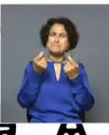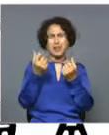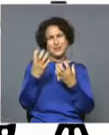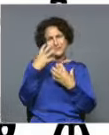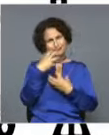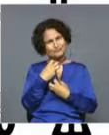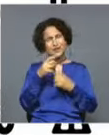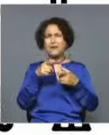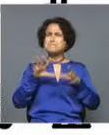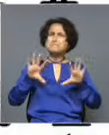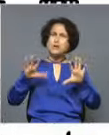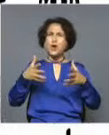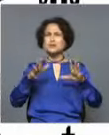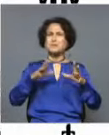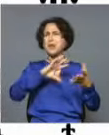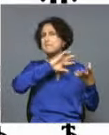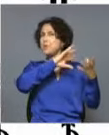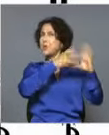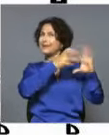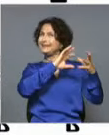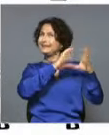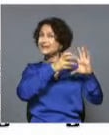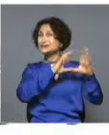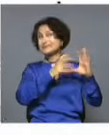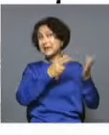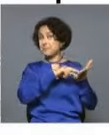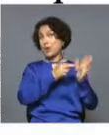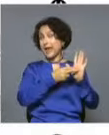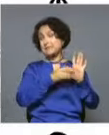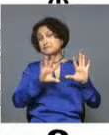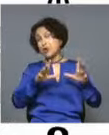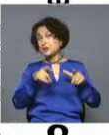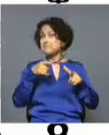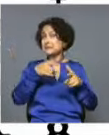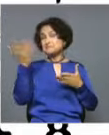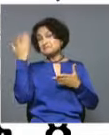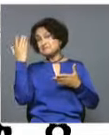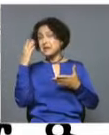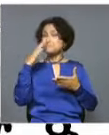също вероятно е политически проект, само че този път си е български и този път е свързан с